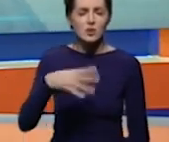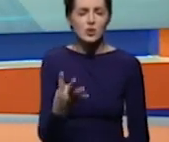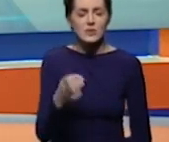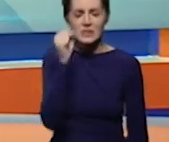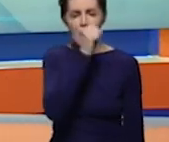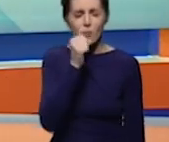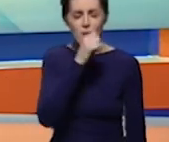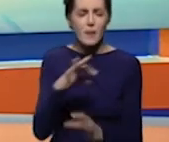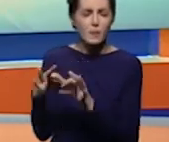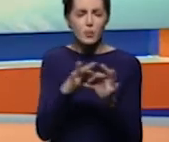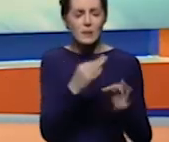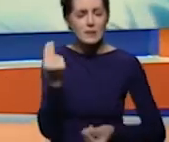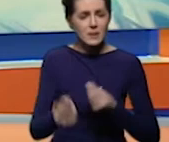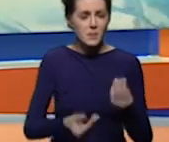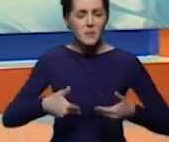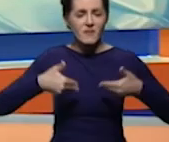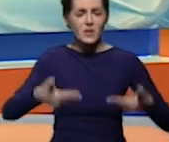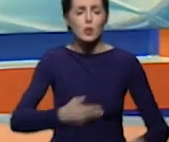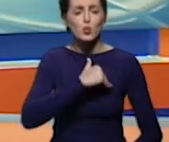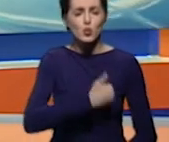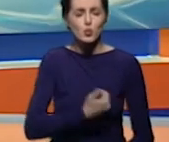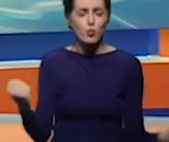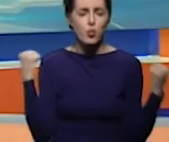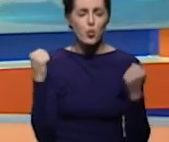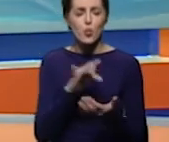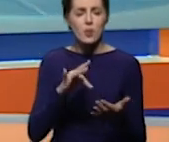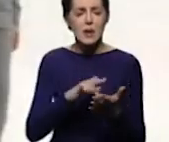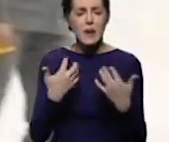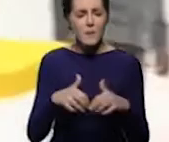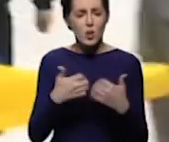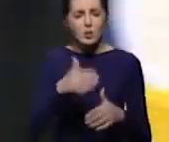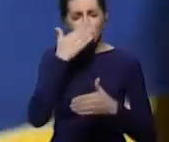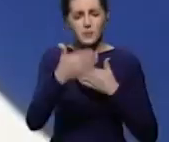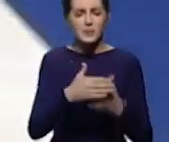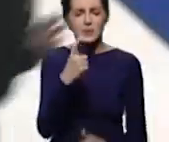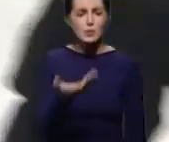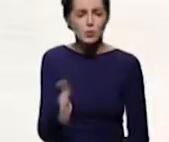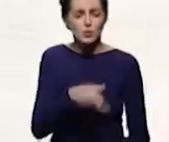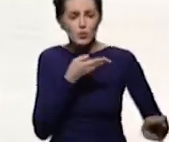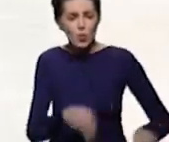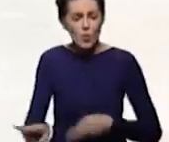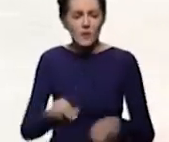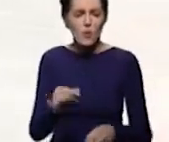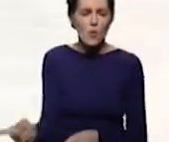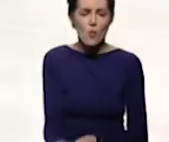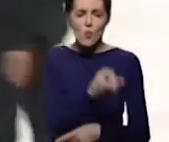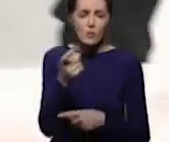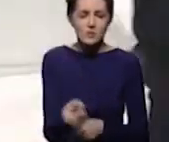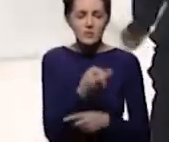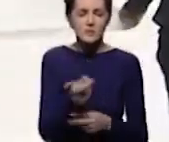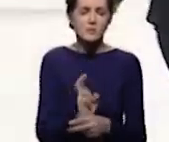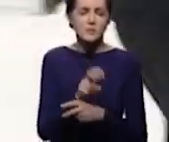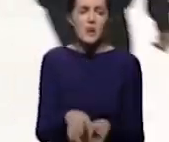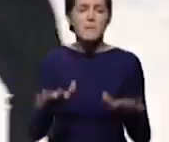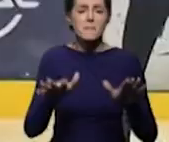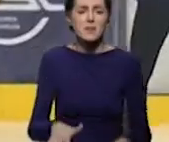зимових Олімпійських іграх привітали юні спортсмени Краматорська. Понад 100 фігуристів та хокеїстів вийшли на міську